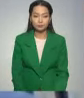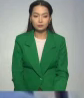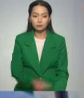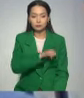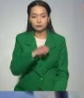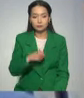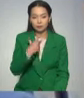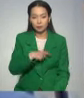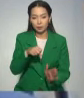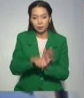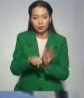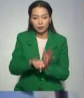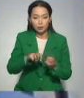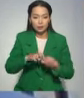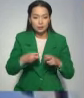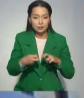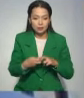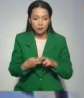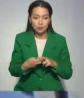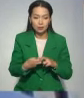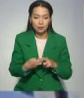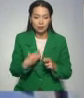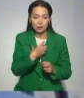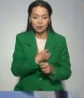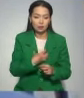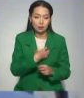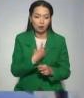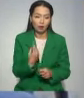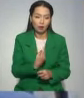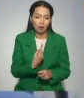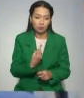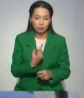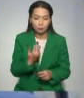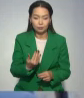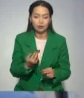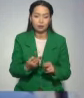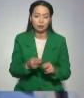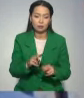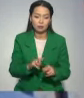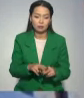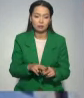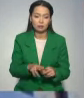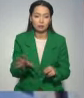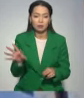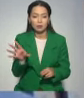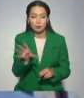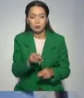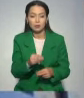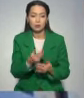начали с собой ничего координатор чтобы там про координат пары